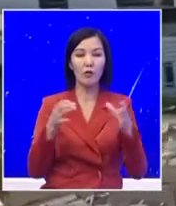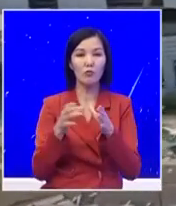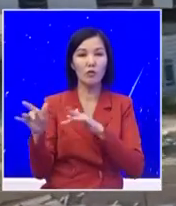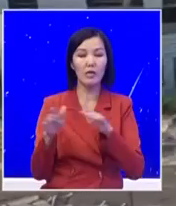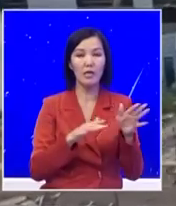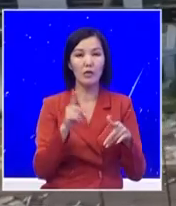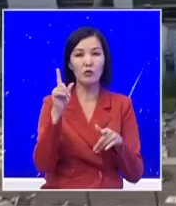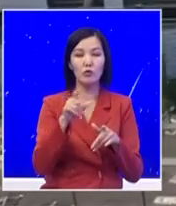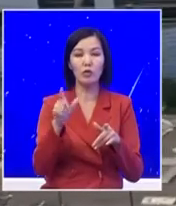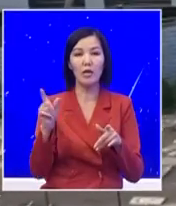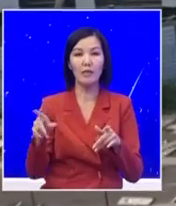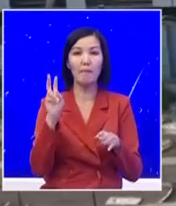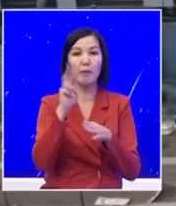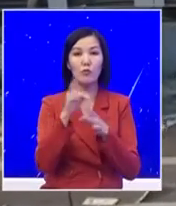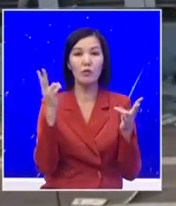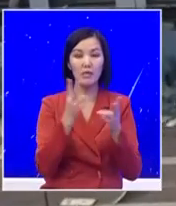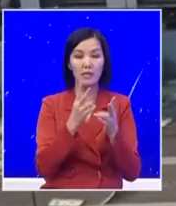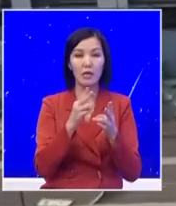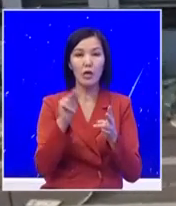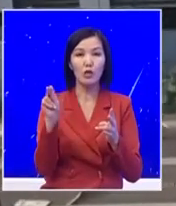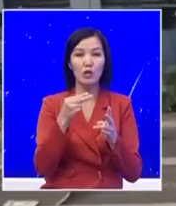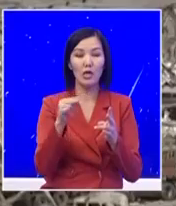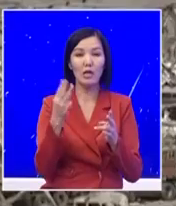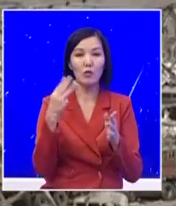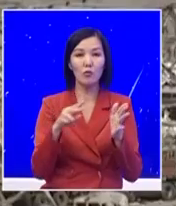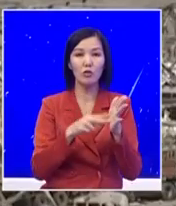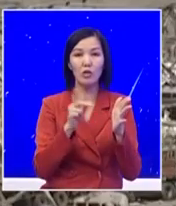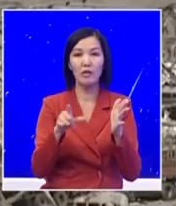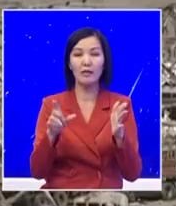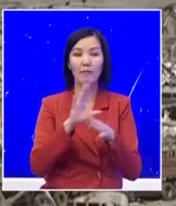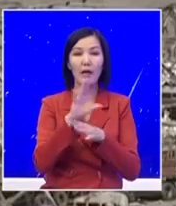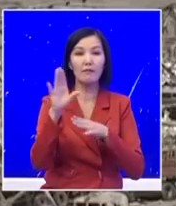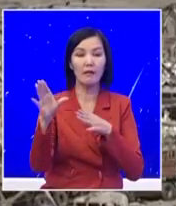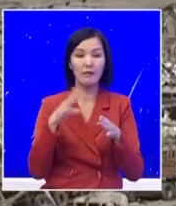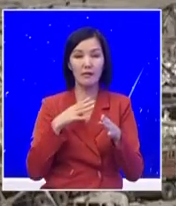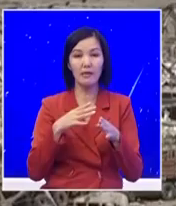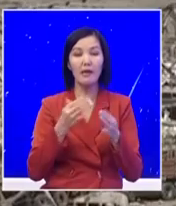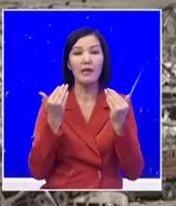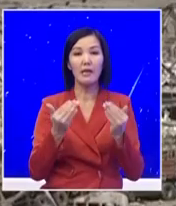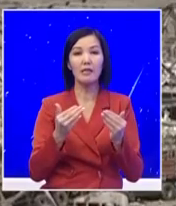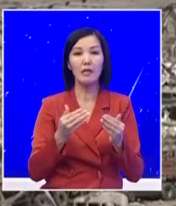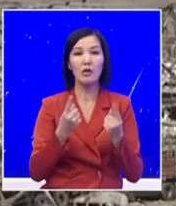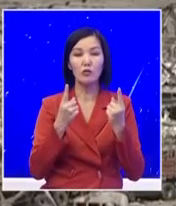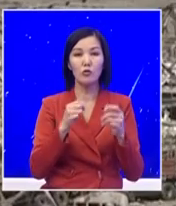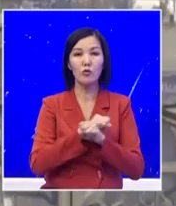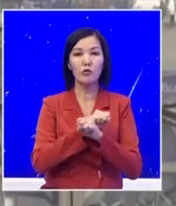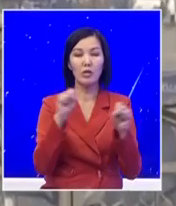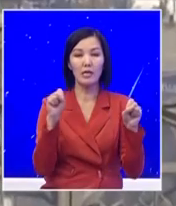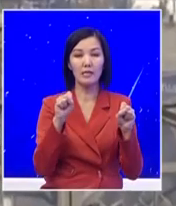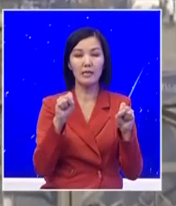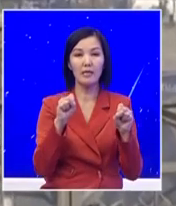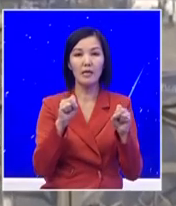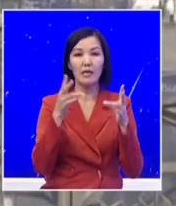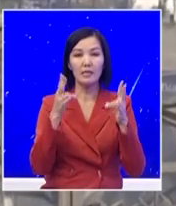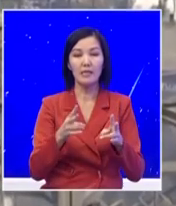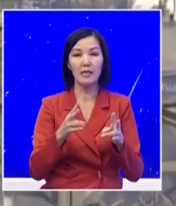Бейрутке 100-ден астам маман баруы тиіс. Чехия елі де 37 маманын аттандырып үлгерді. Елде жойқын жарылыстан зардап шеккендер көп.